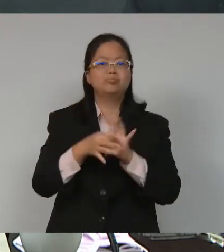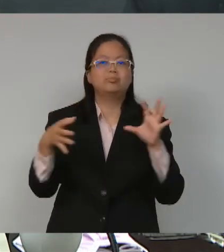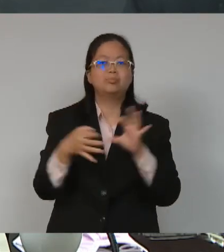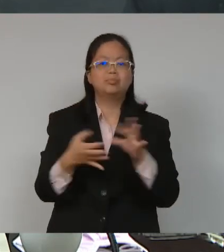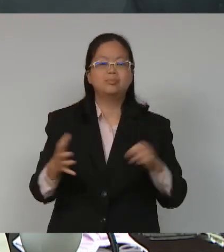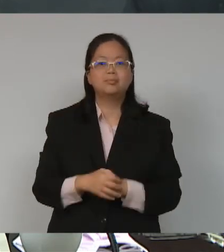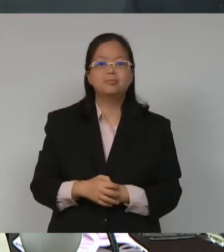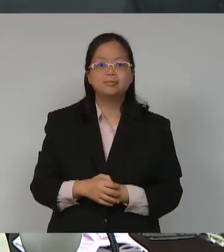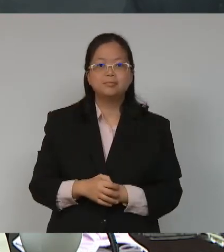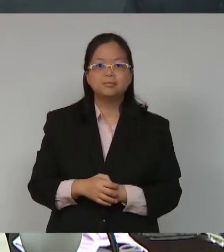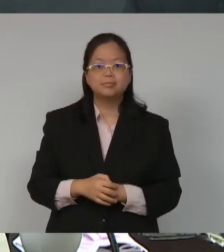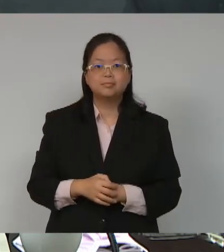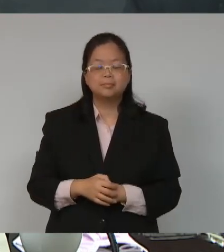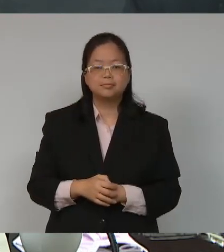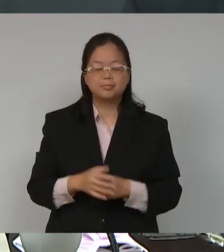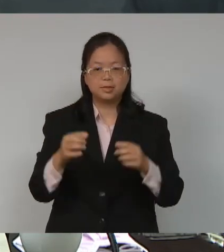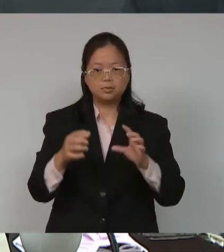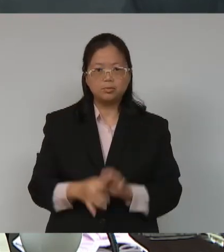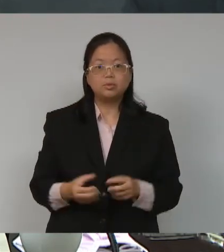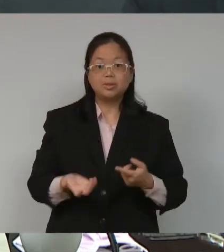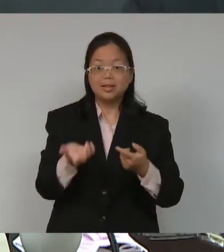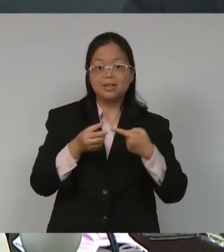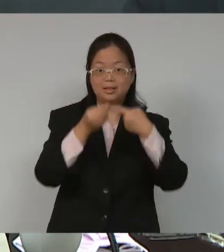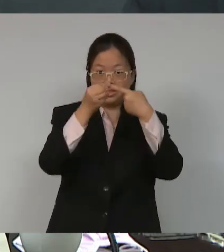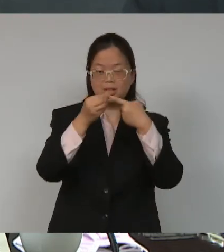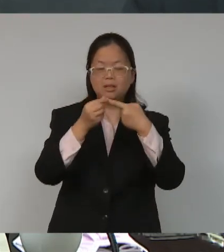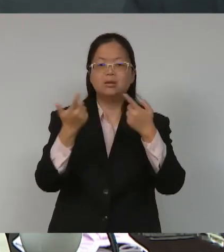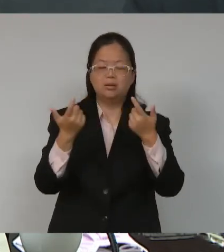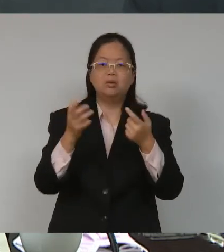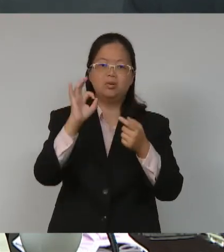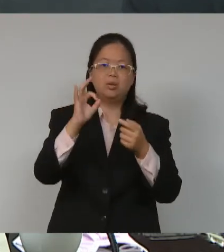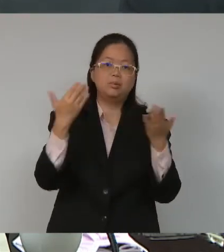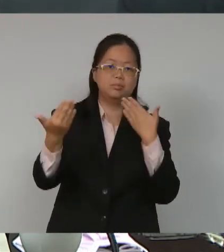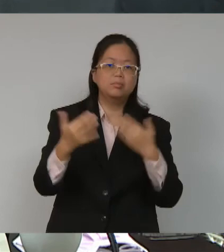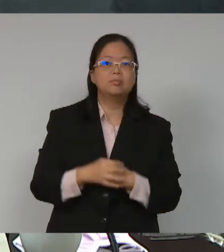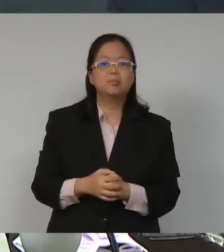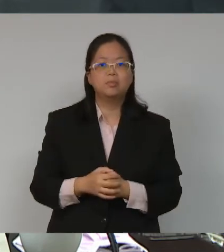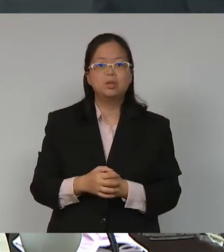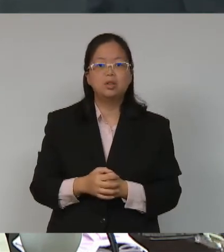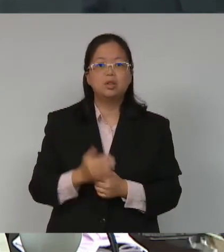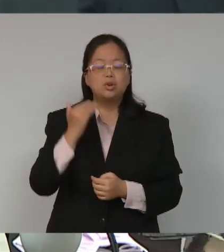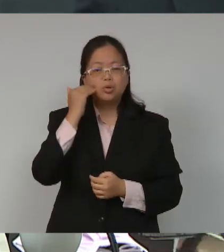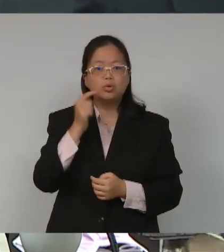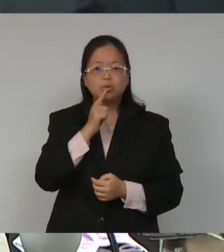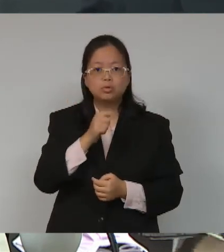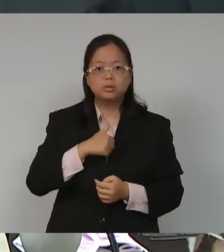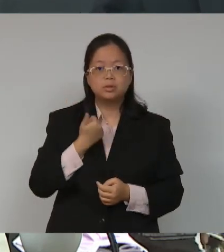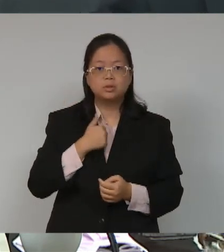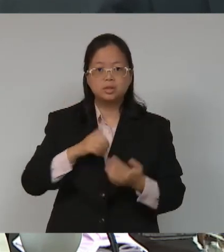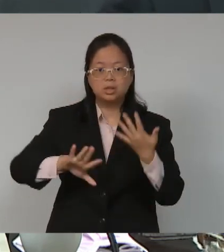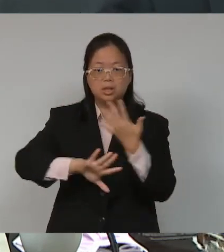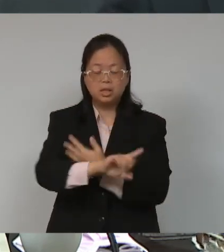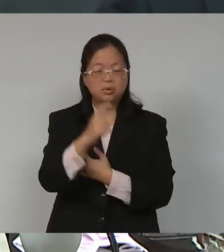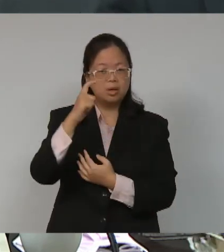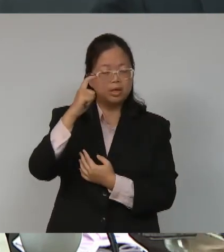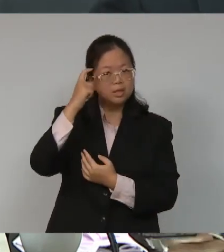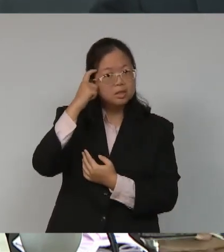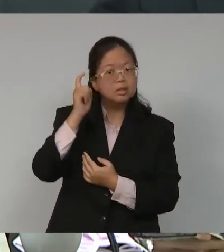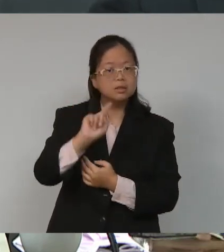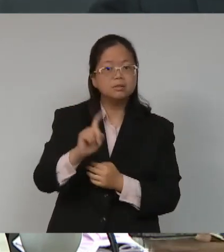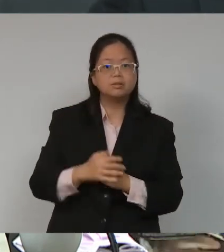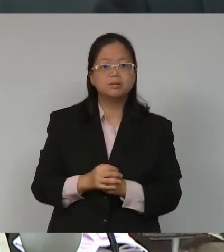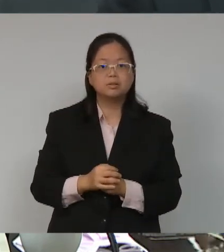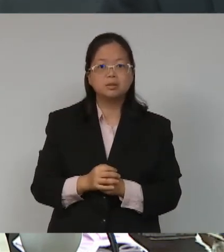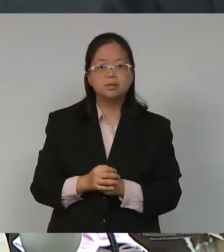啦。好，然后所以我想第一个议题应该非常清楚，然后就算不采这个见解，我们另外从一个角从别的角度来